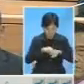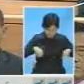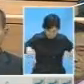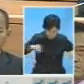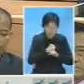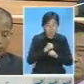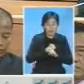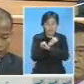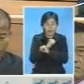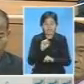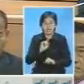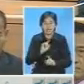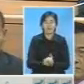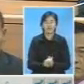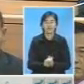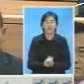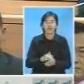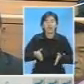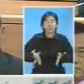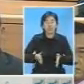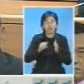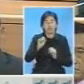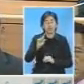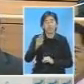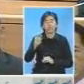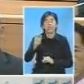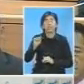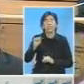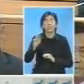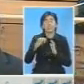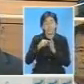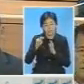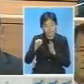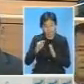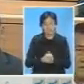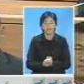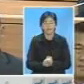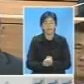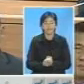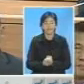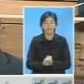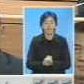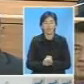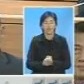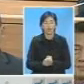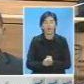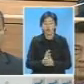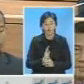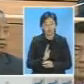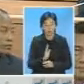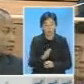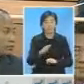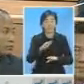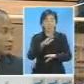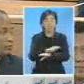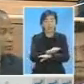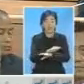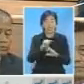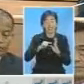ปานะครับตั้งแต่ถนนศรีสมานไปจนถึงถนนแจ้งวัฒนะผมเ